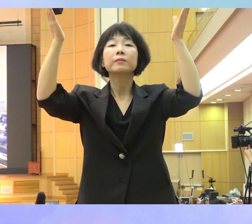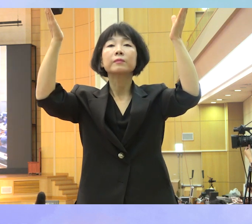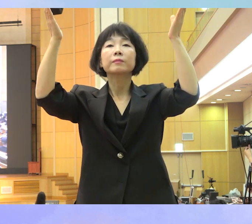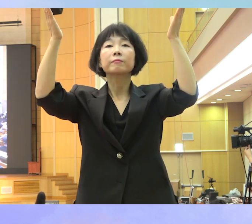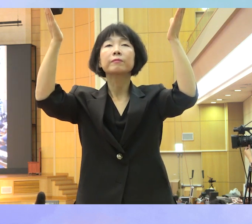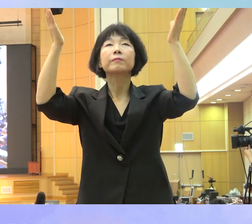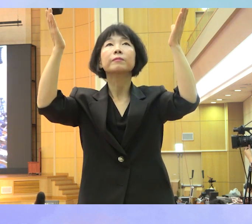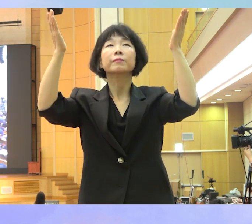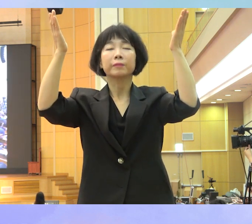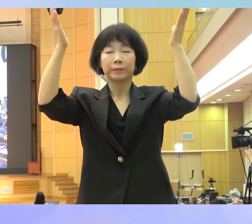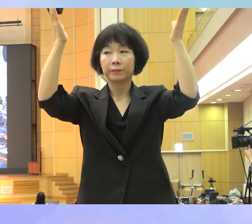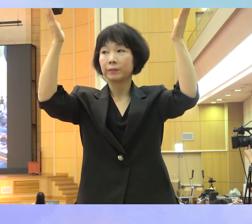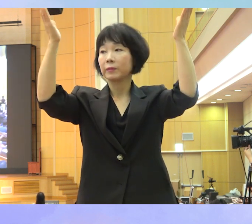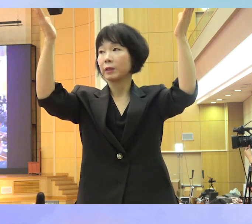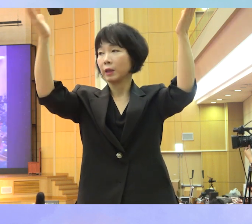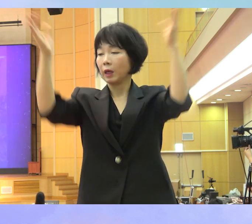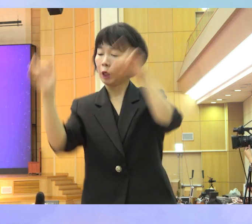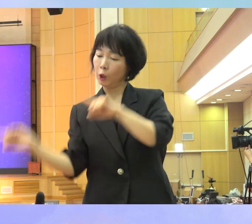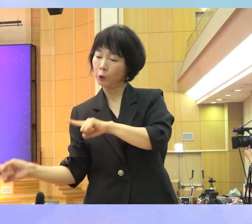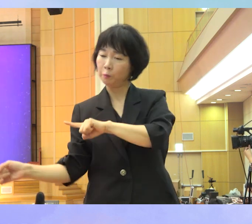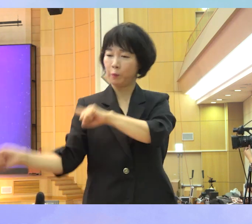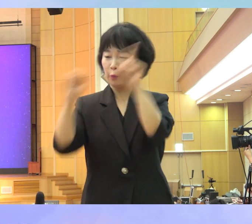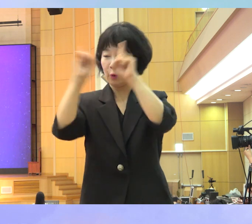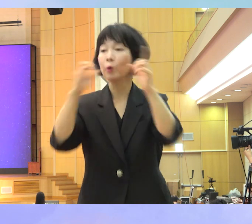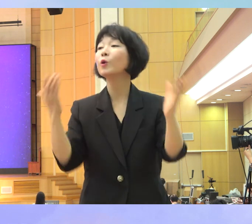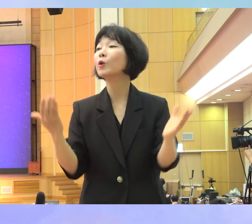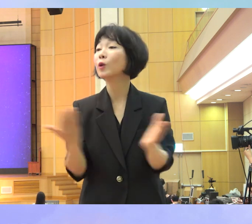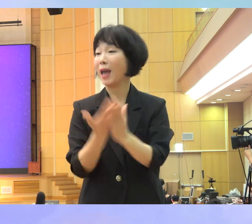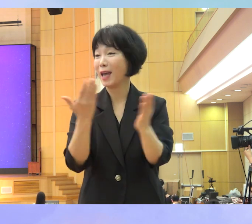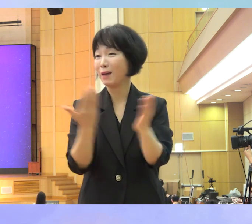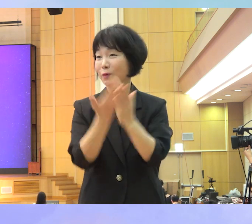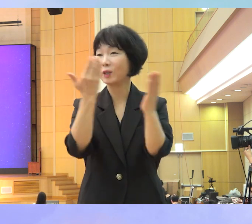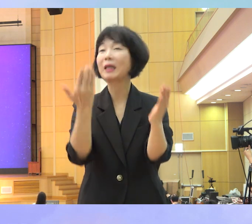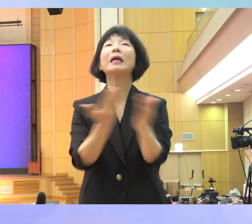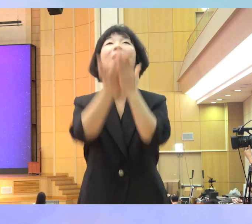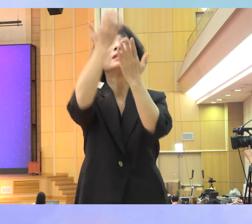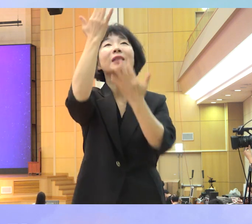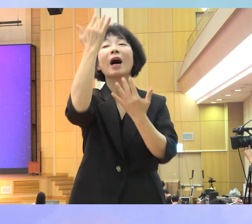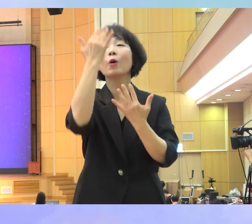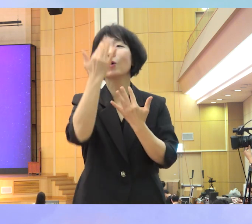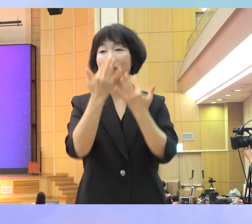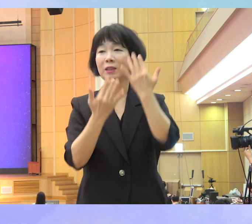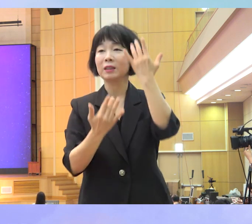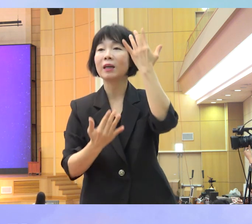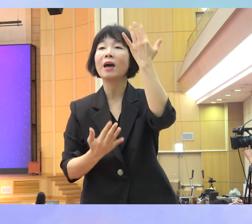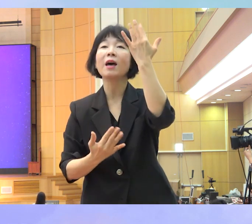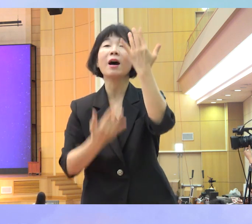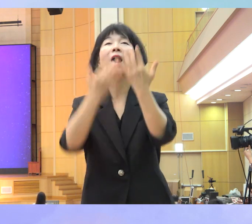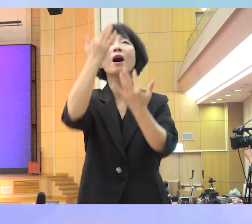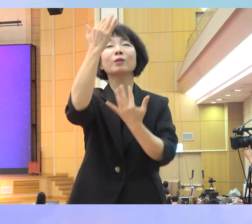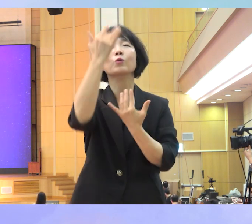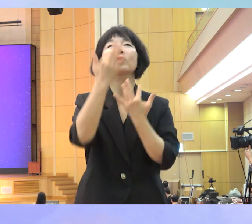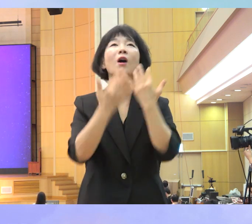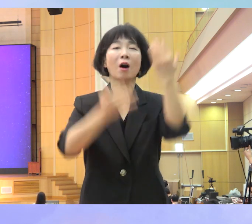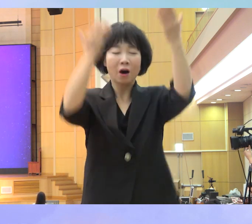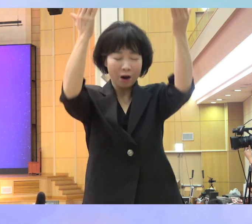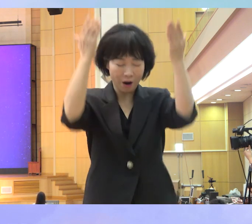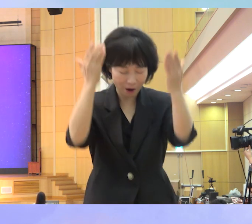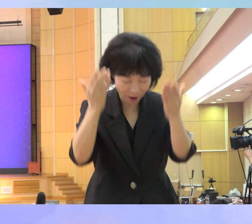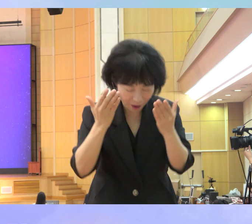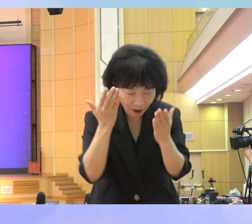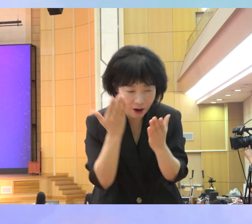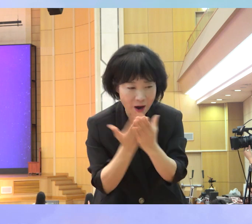누구의 불길 타오르게 하소서. 그 힘의 불길 타오르게